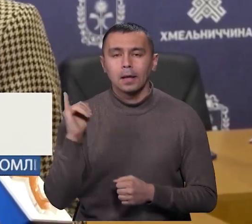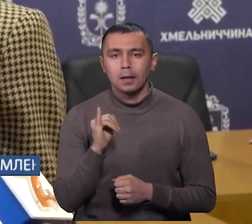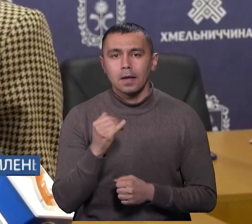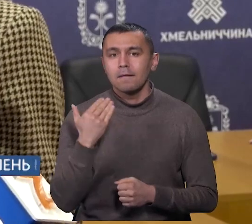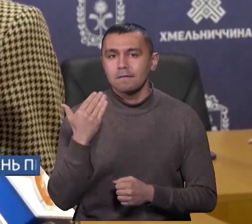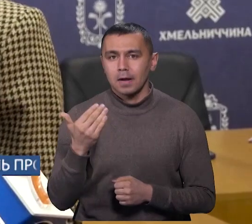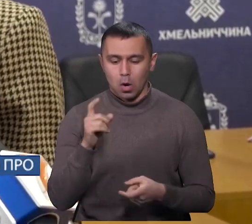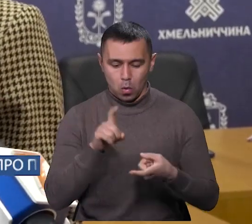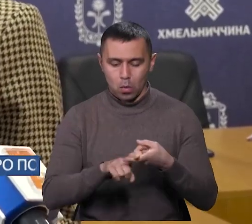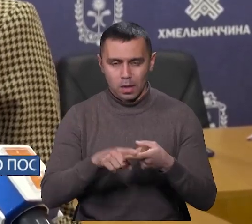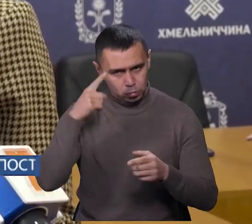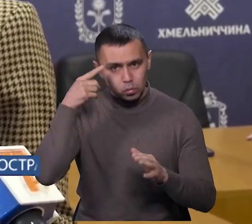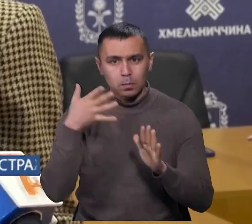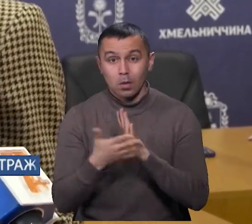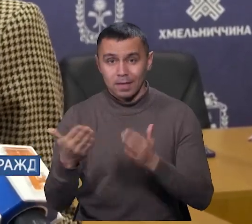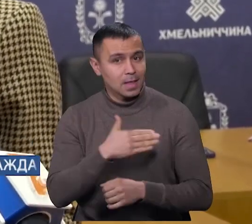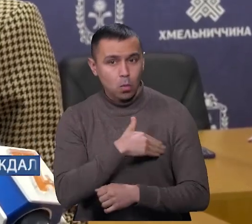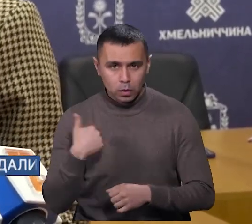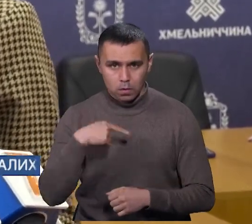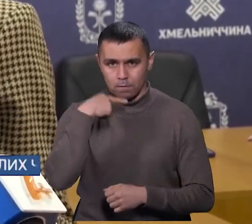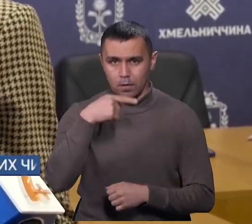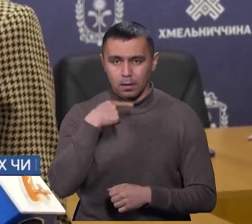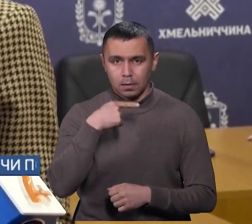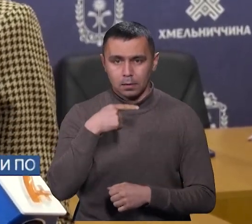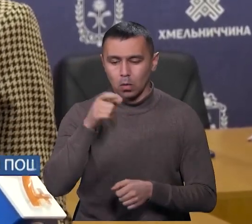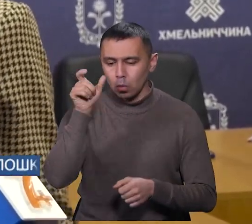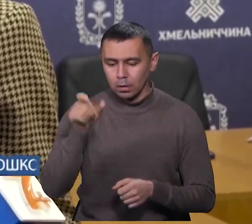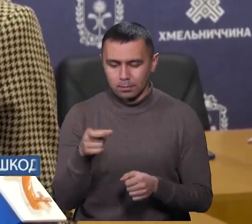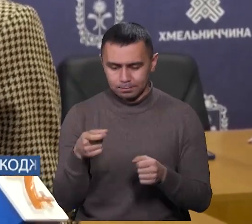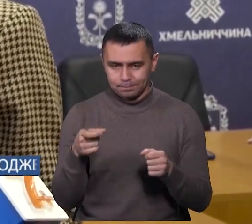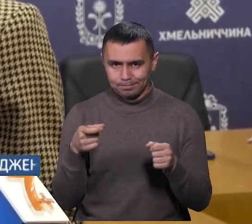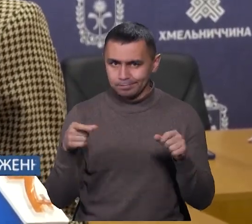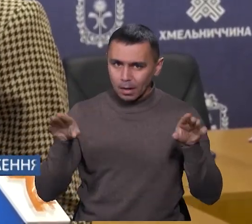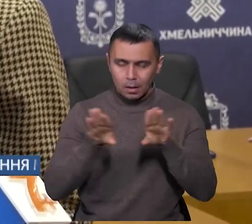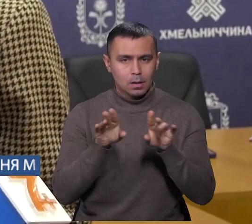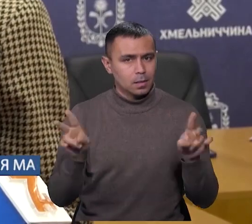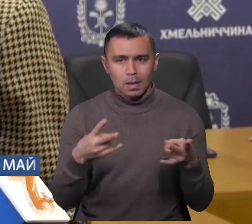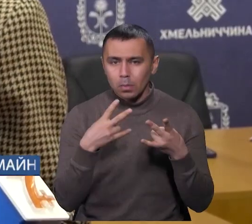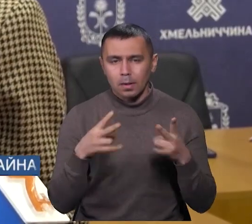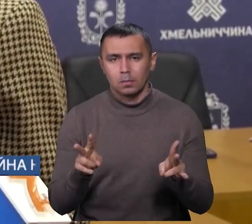ви контакт зрозумієте. Якщо він не хоче говорити, людина замкнута, їй не потрібно